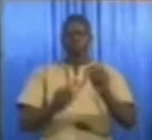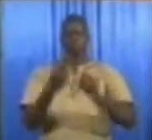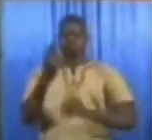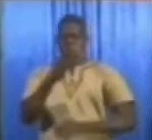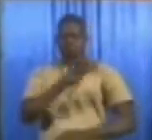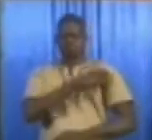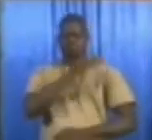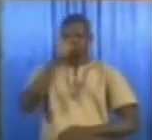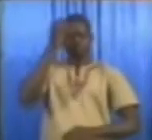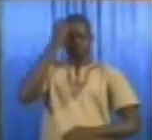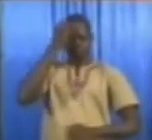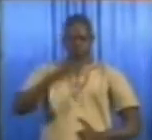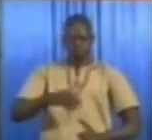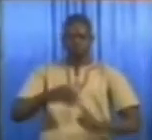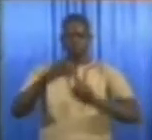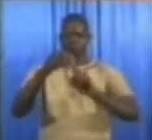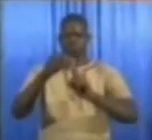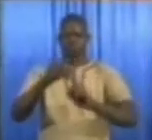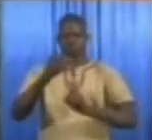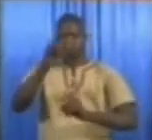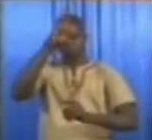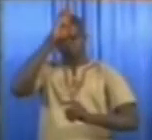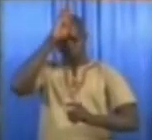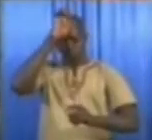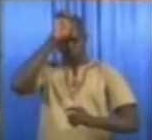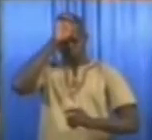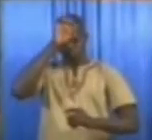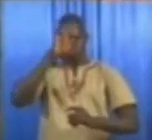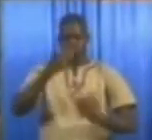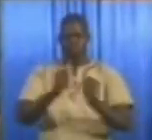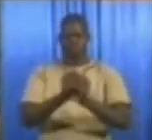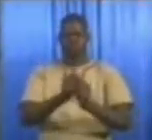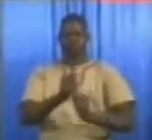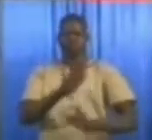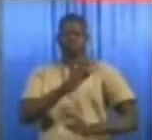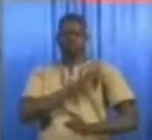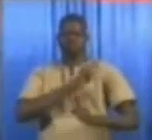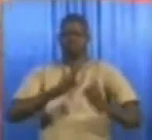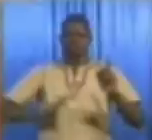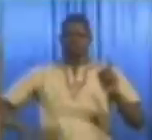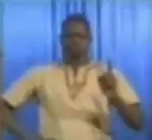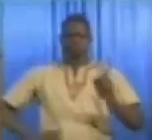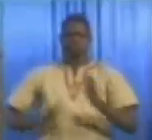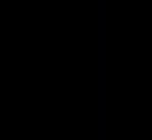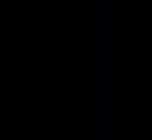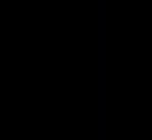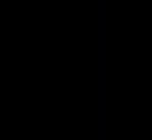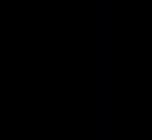Son Excellence le Président Blaise Compaoré et Sa Majesté le Roi Mohamed VI.